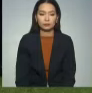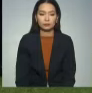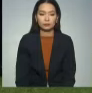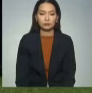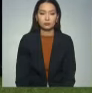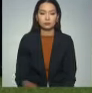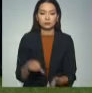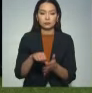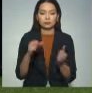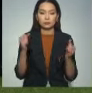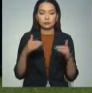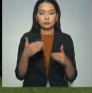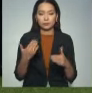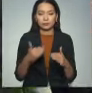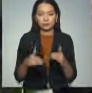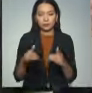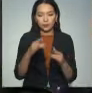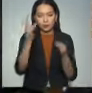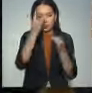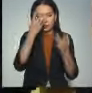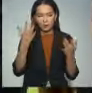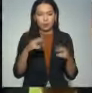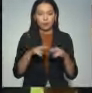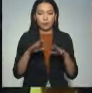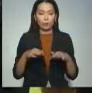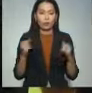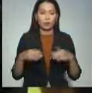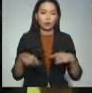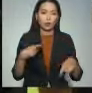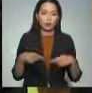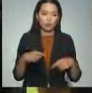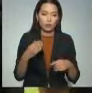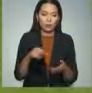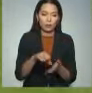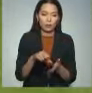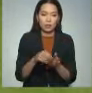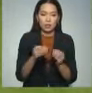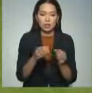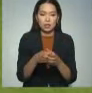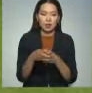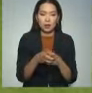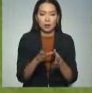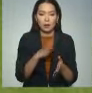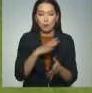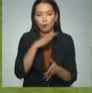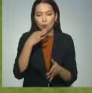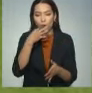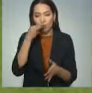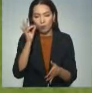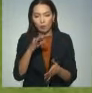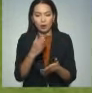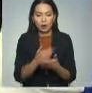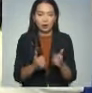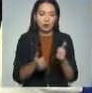Астана-арена собрала на своем поле деятелей культуры со всей столицы. В футбольных баталиях сойдутся 10 команд. Многие опытные, так как